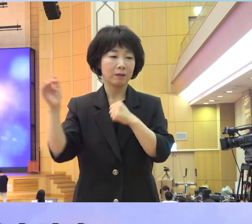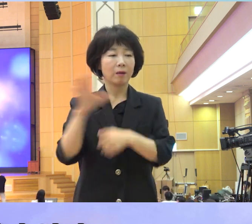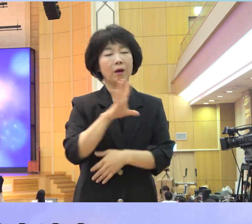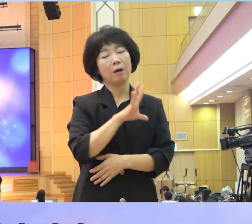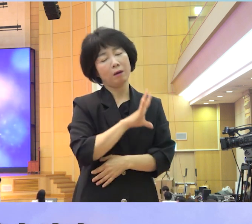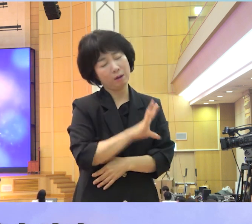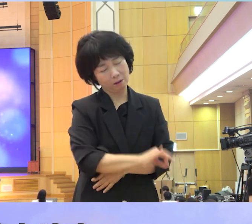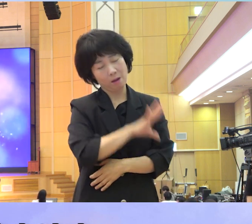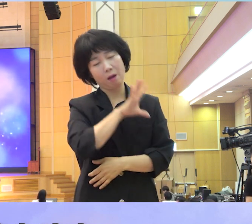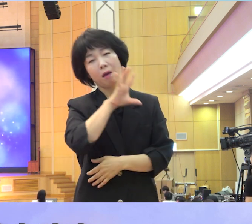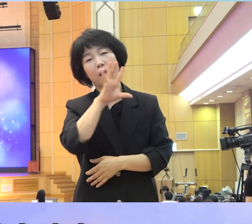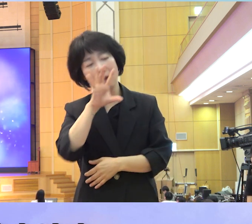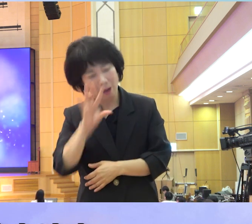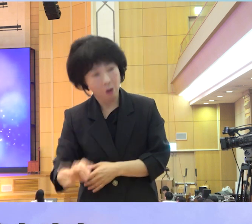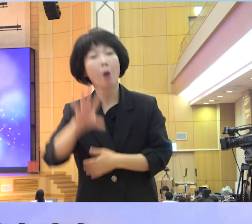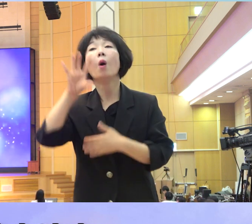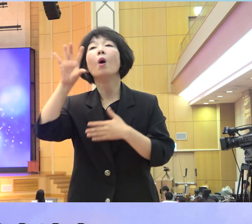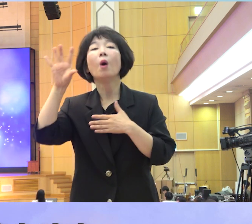외로움을